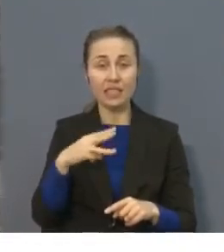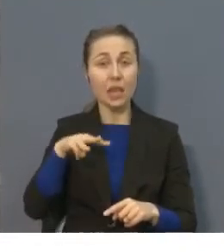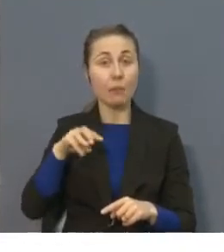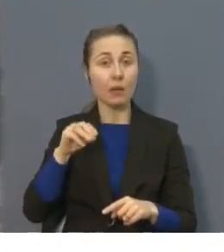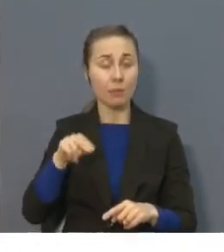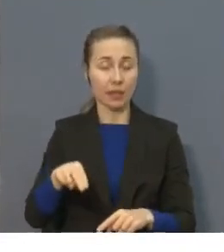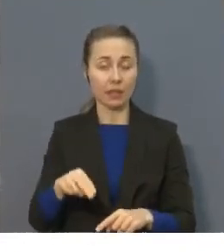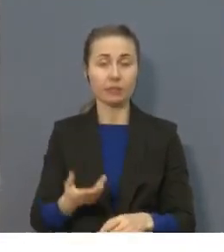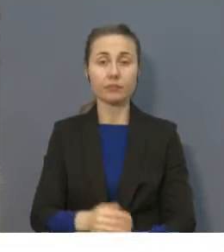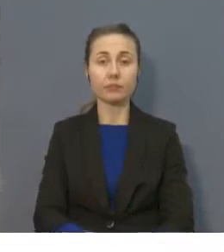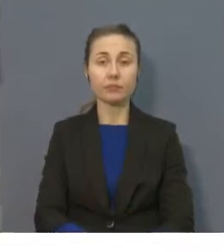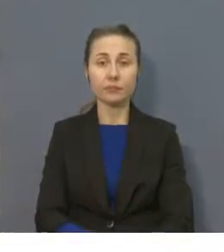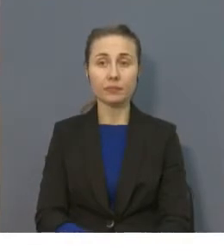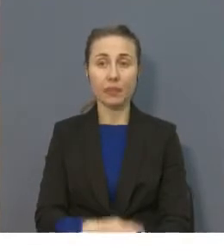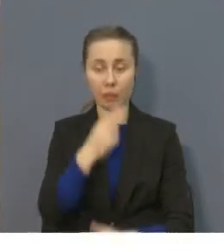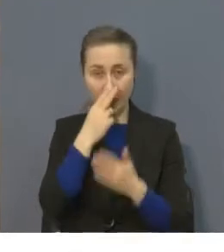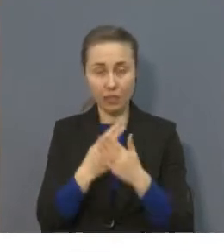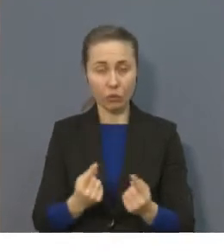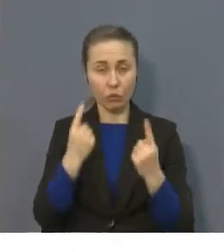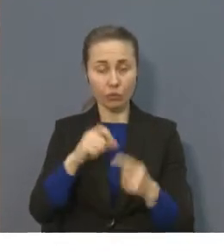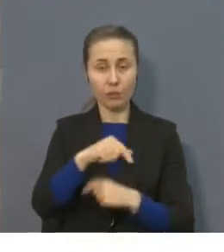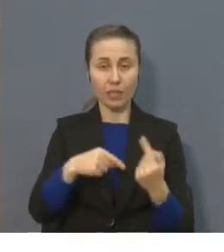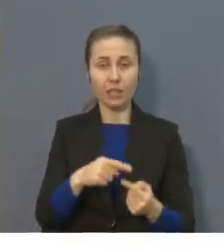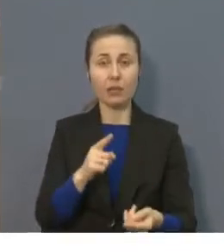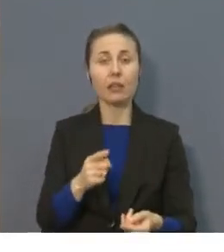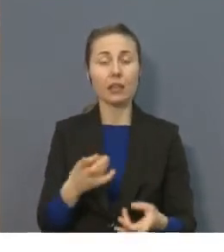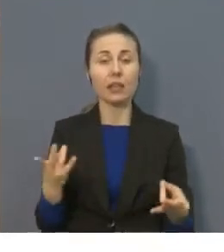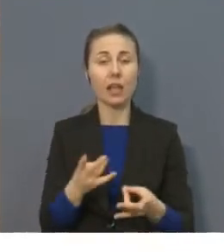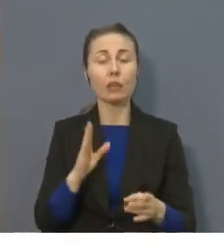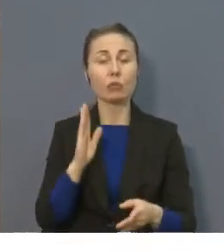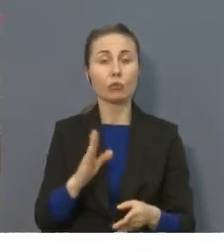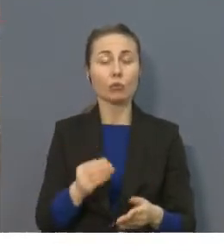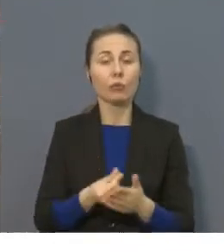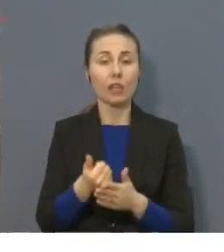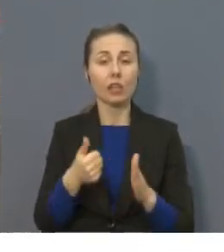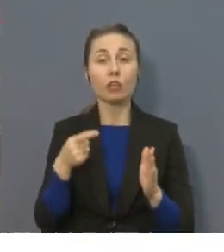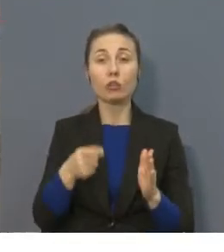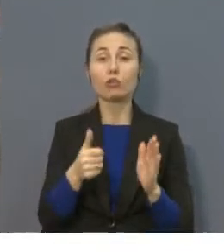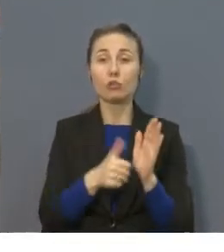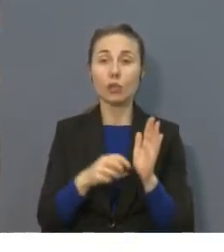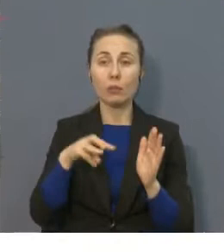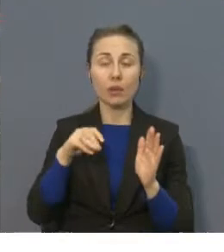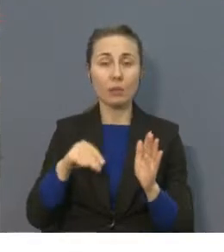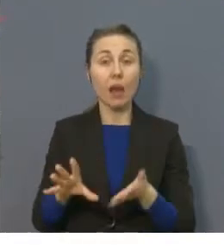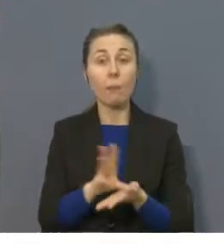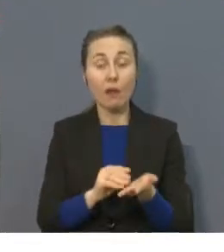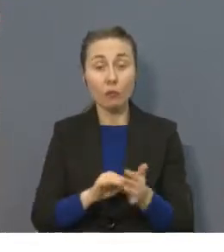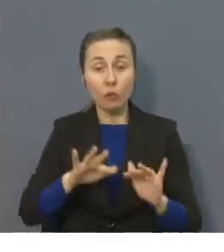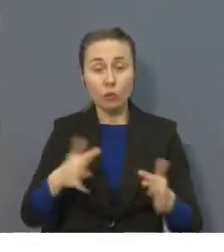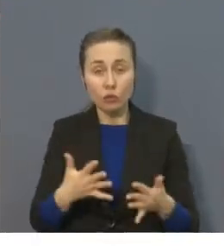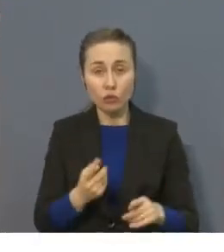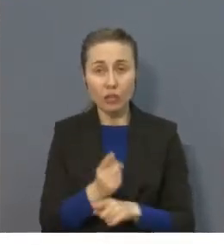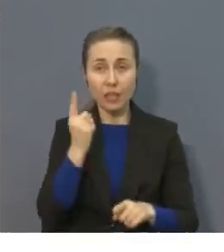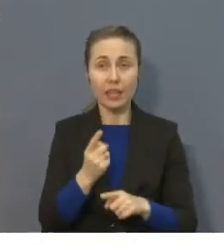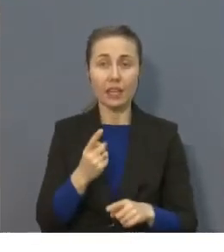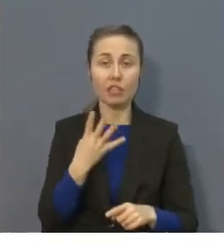көрсеткіште, жеке тұлғалар үшін 30, ірі бизнес өкілдері 1600 айлық есеп көрсеткішке дейін төлеуі керек. Қайталамадан бұзушылықтар